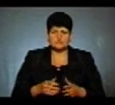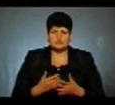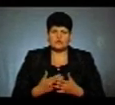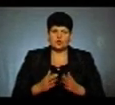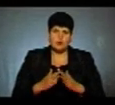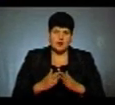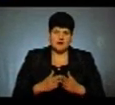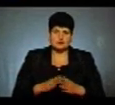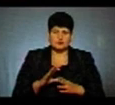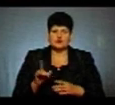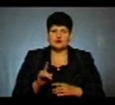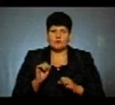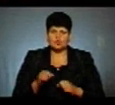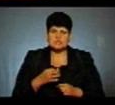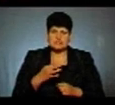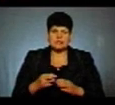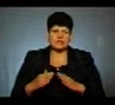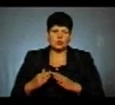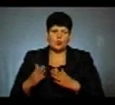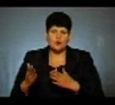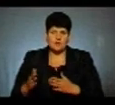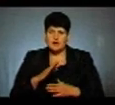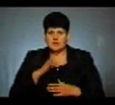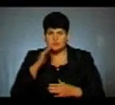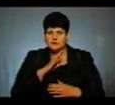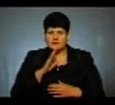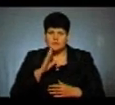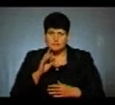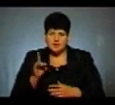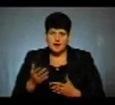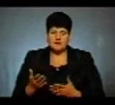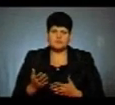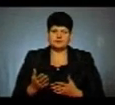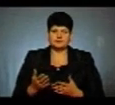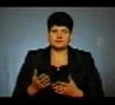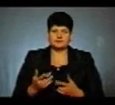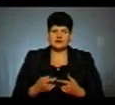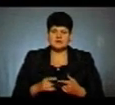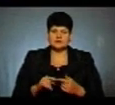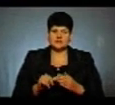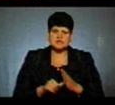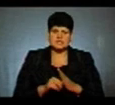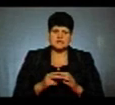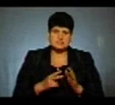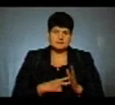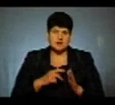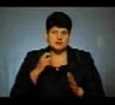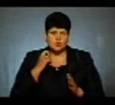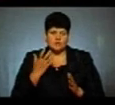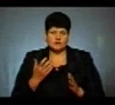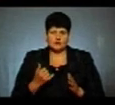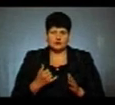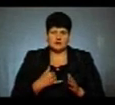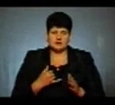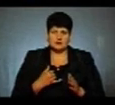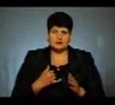домашні. Не все можуть сказати вдома. Тато і мамі це вже, виходить, там, знаєте, 16-17 рік,